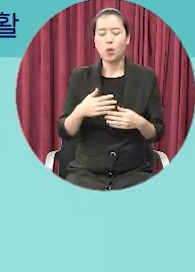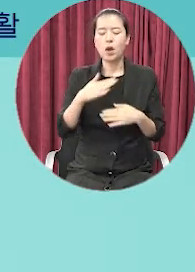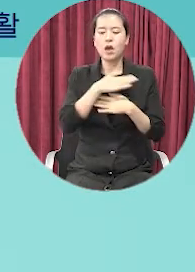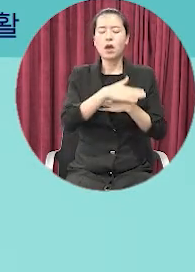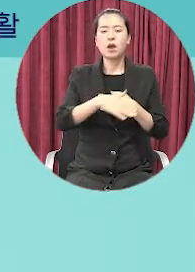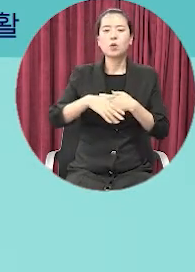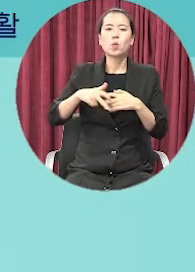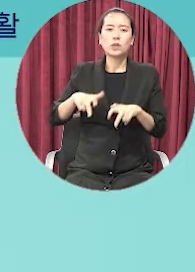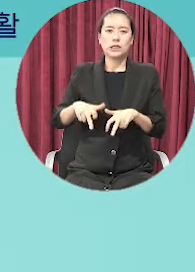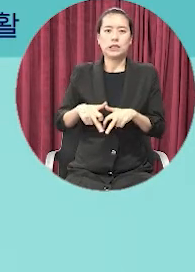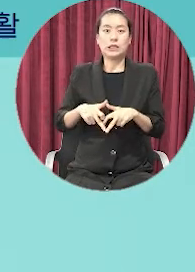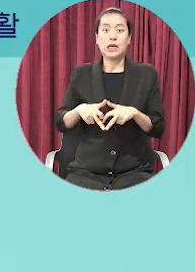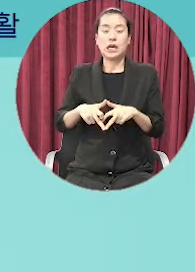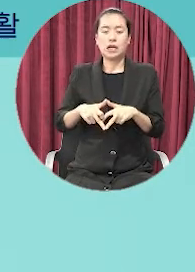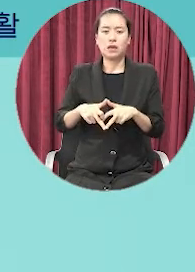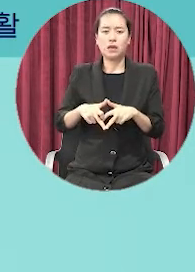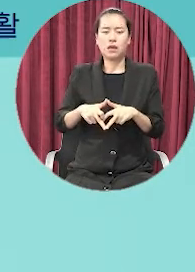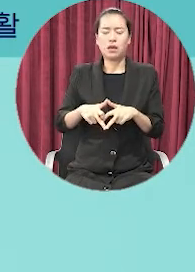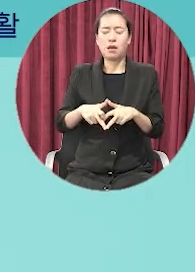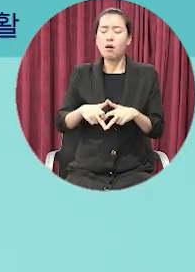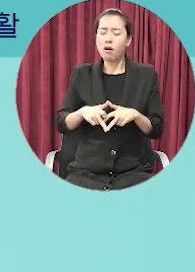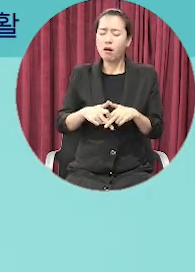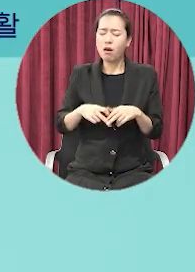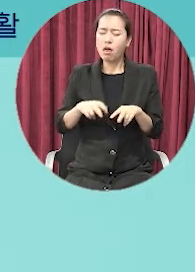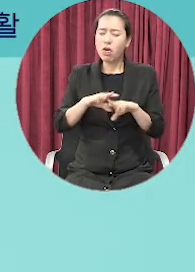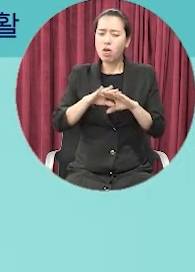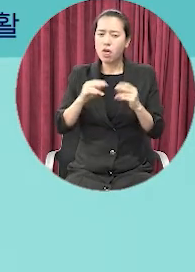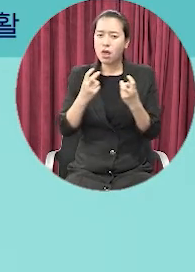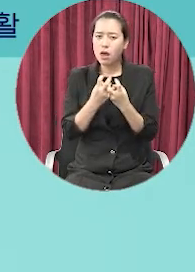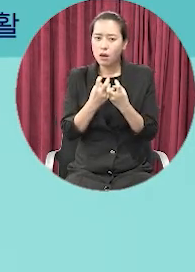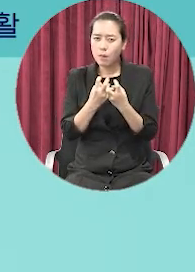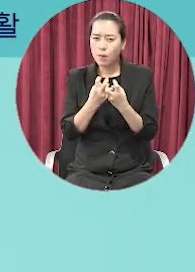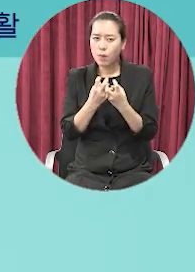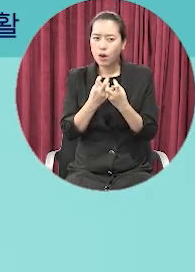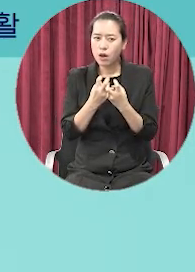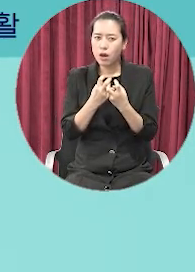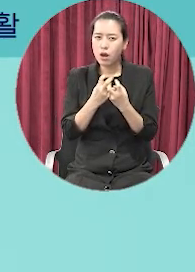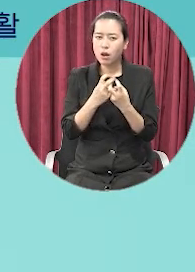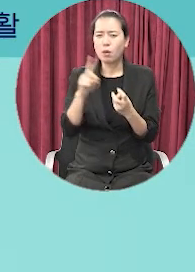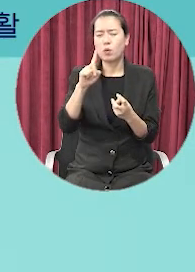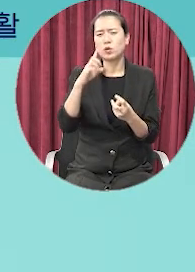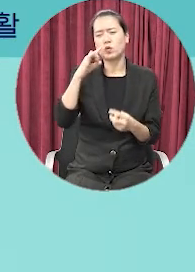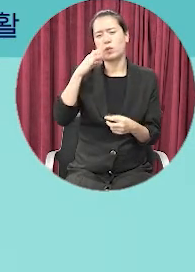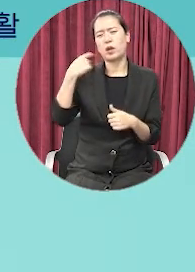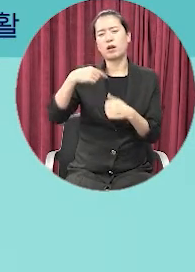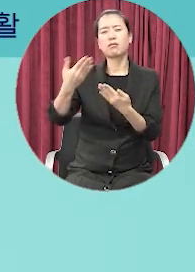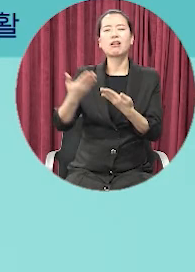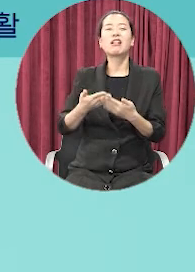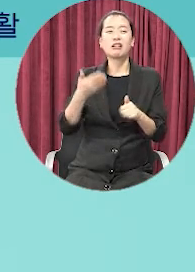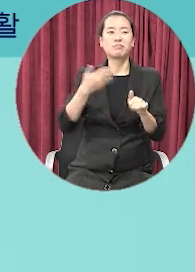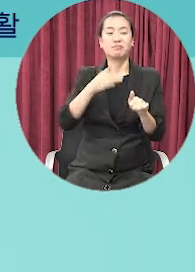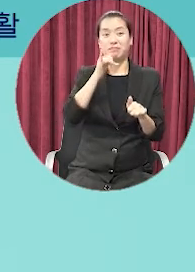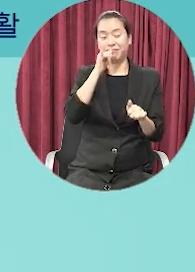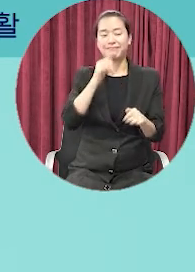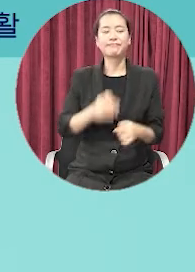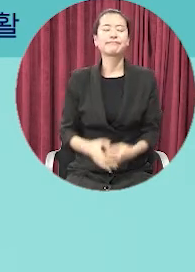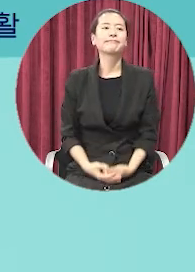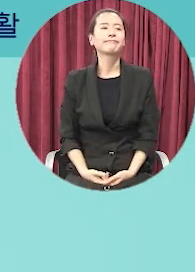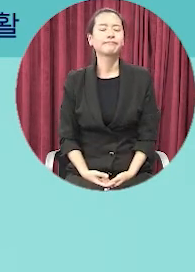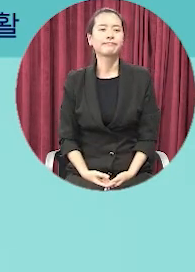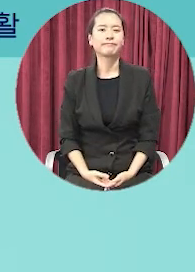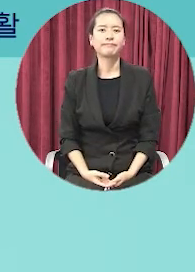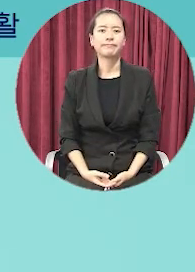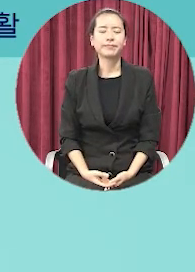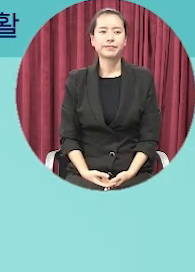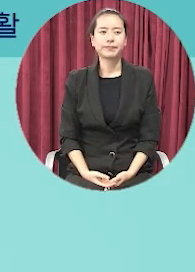그 관리를 어떻게 해야 되는지 이런 내용에 대한 그 교육 요구도가 많이 있었습니다. 이제 그 내용에 대한 표가 되겠고요.